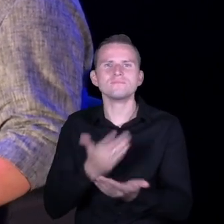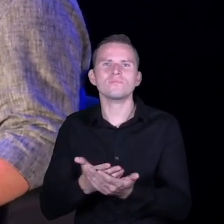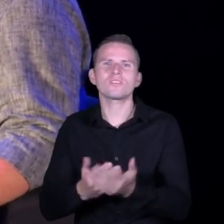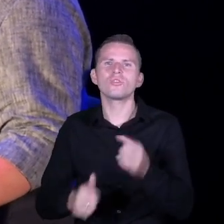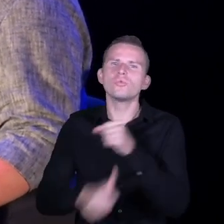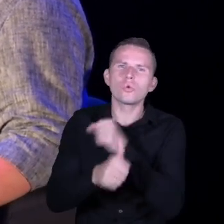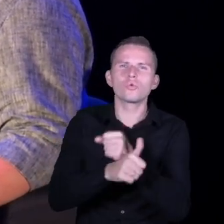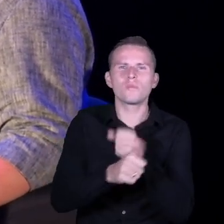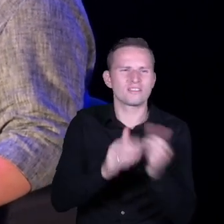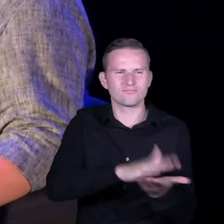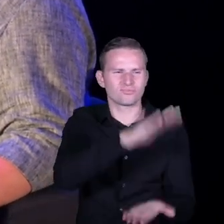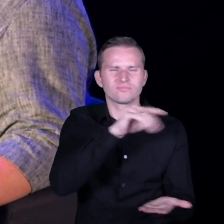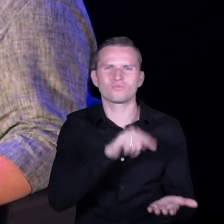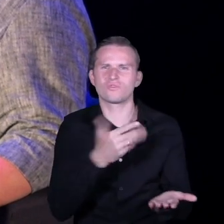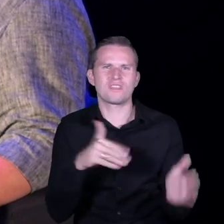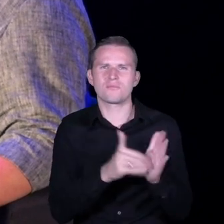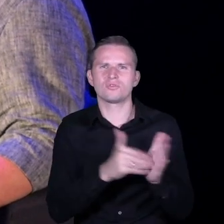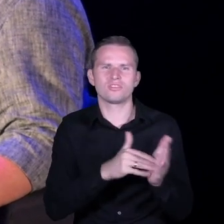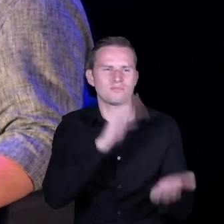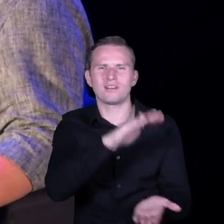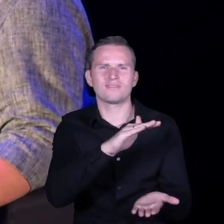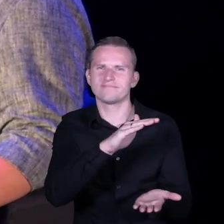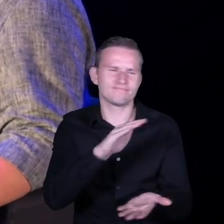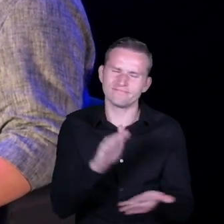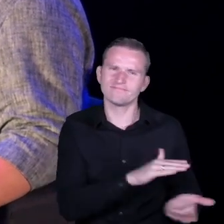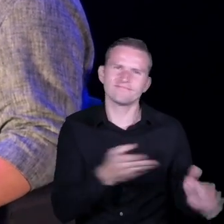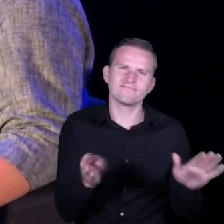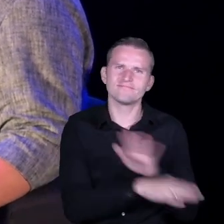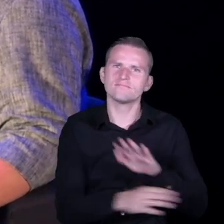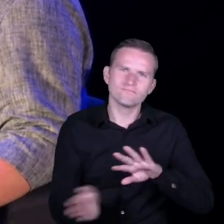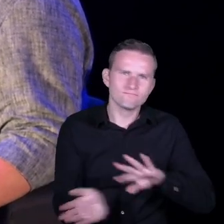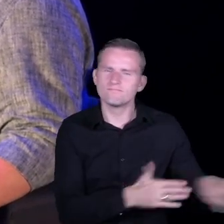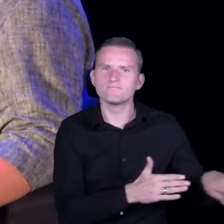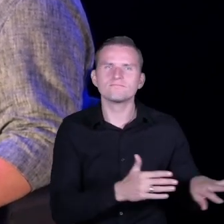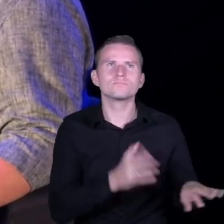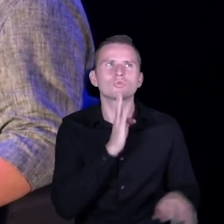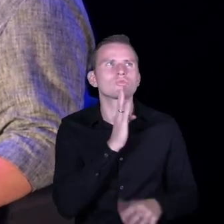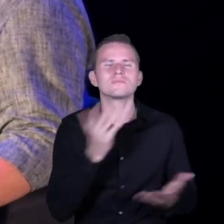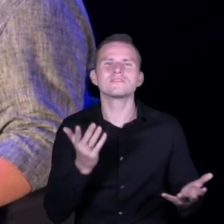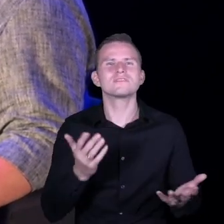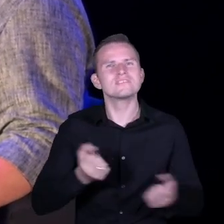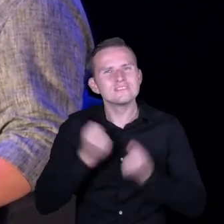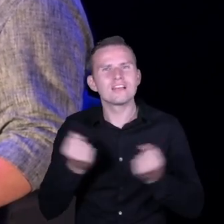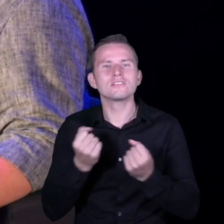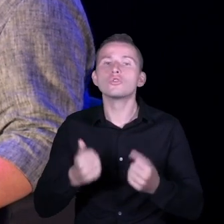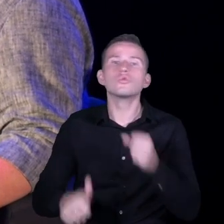dokumentację niepotrzebną w szkole. Skupiamy się i cały czas tak naprawdę ten proces trwa, żeby tworzyć te